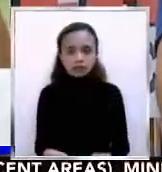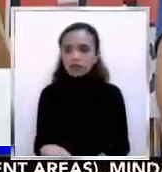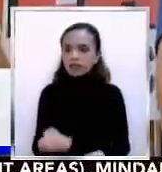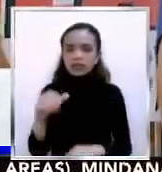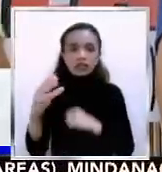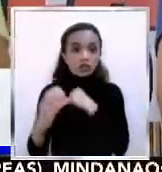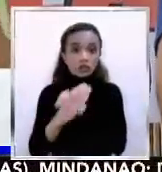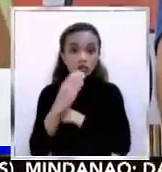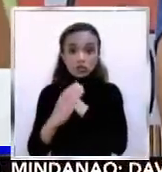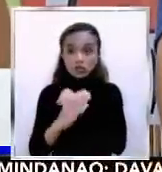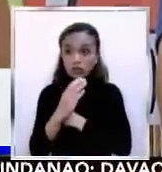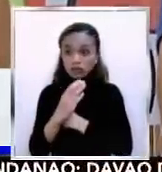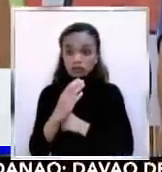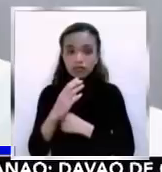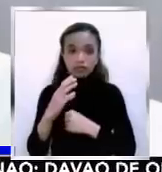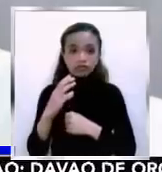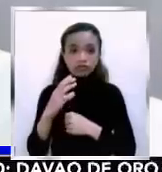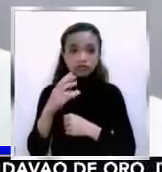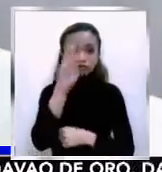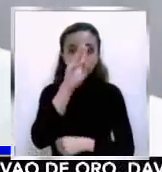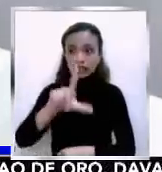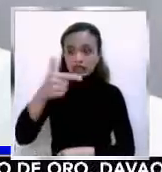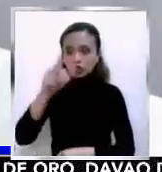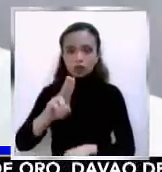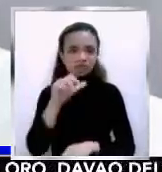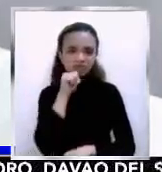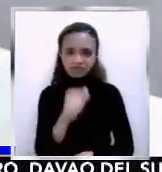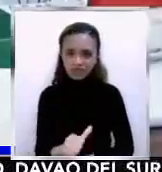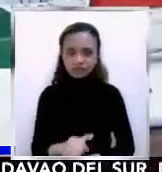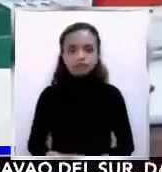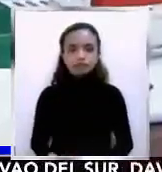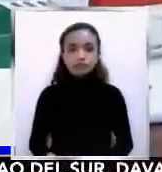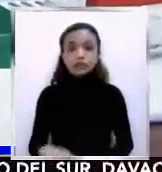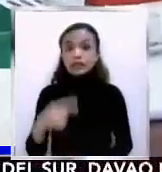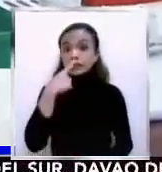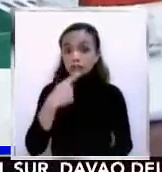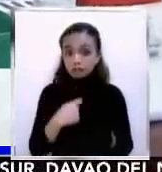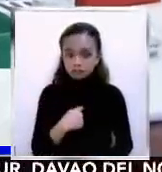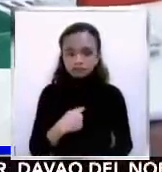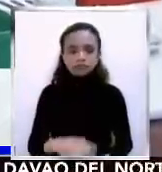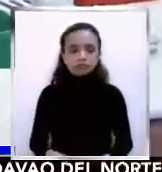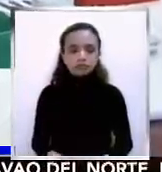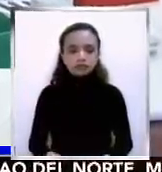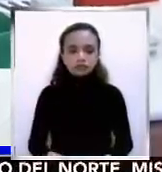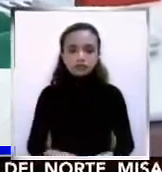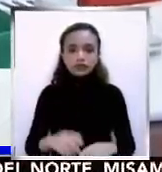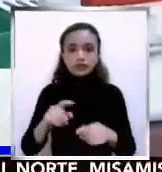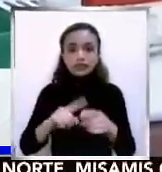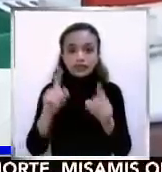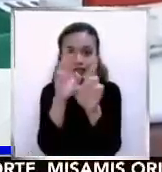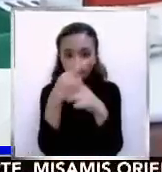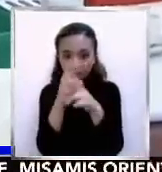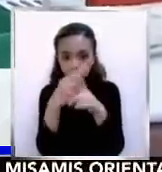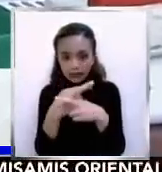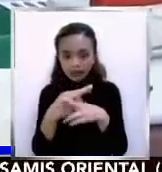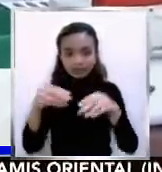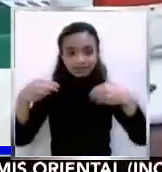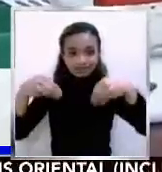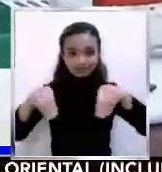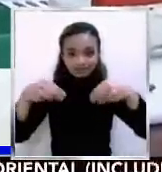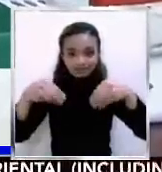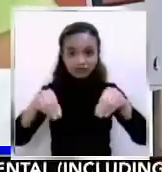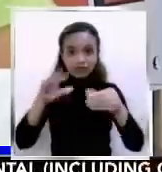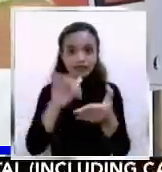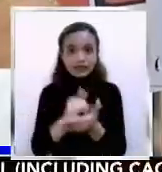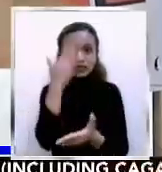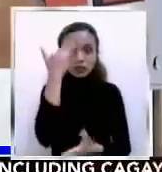ng Maynila nang ibenta ito. Ang sabi raw sa kanila, ipapa-renovate lang ang pamilihan kaya kailangang